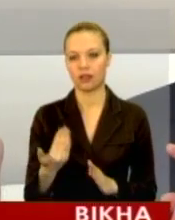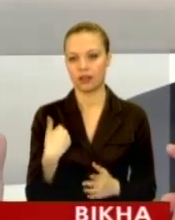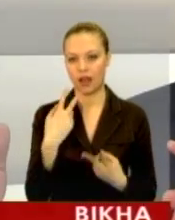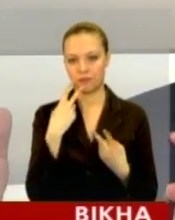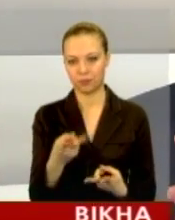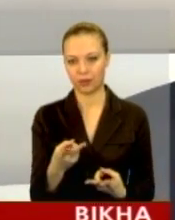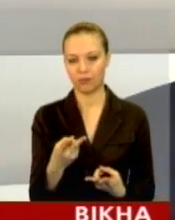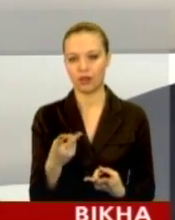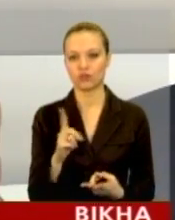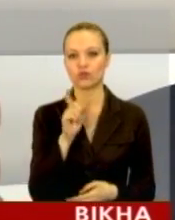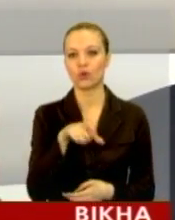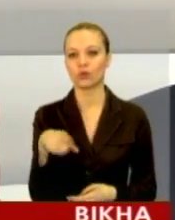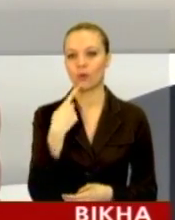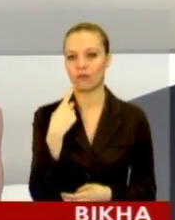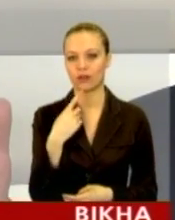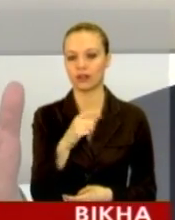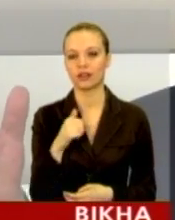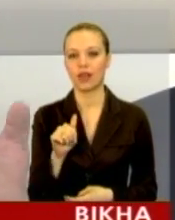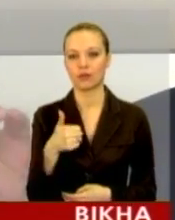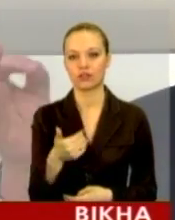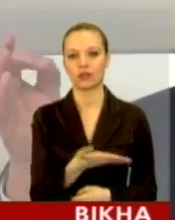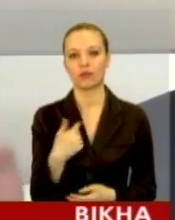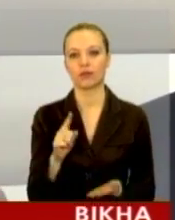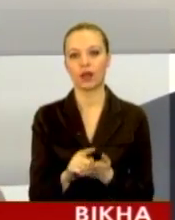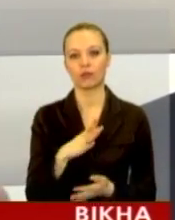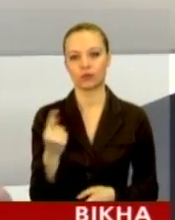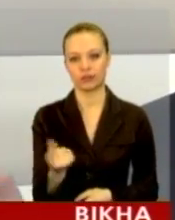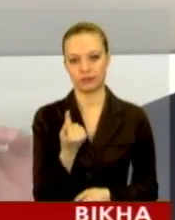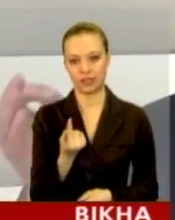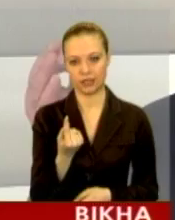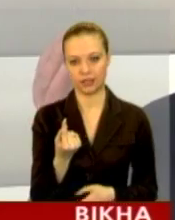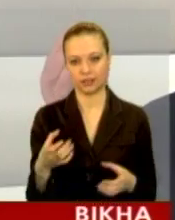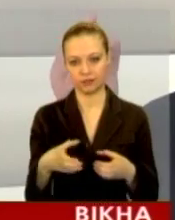бачив, що люди говорили найперше. Ми маємо бути єдині,